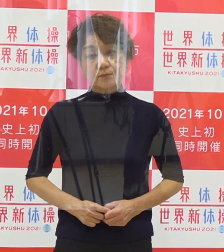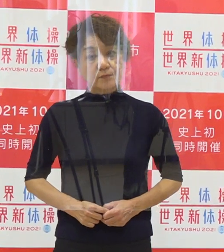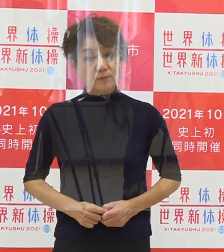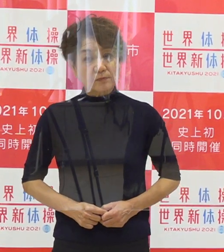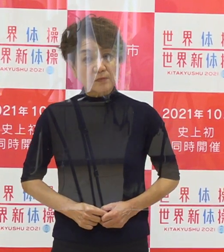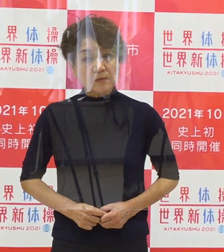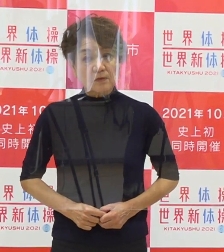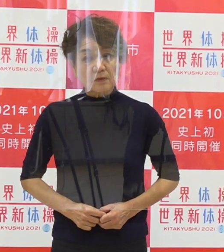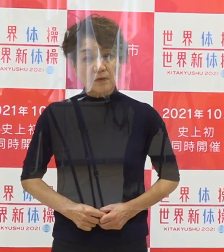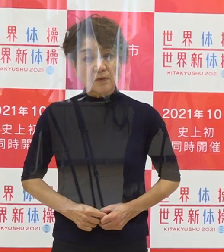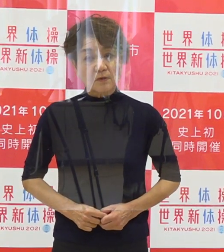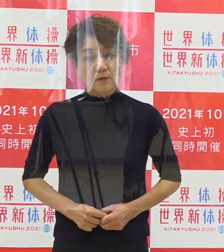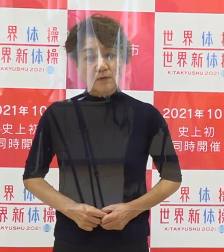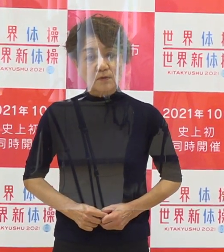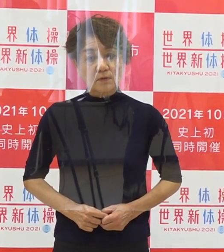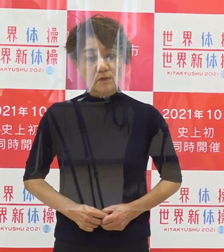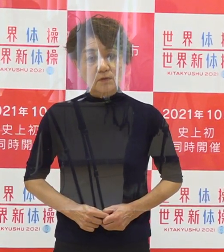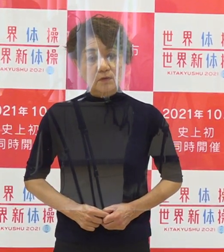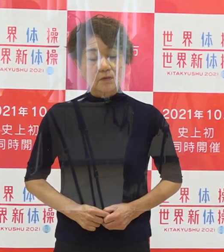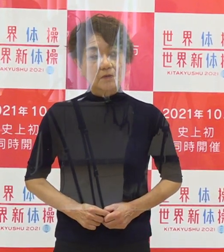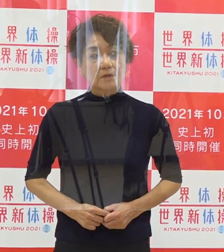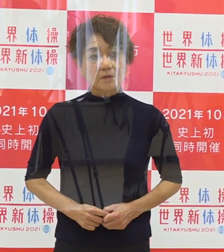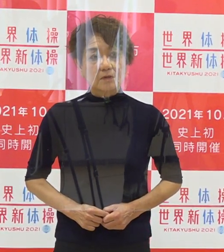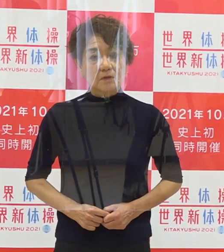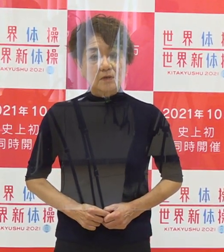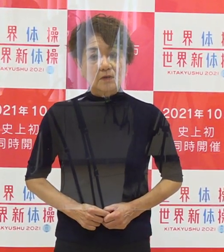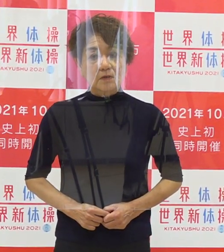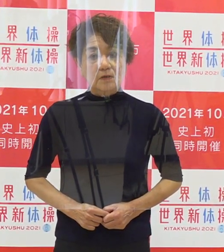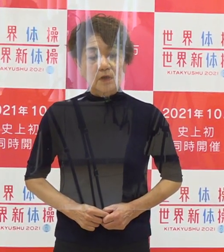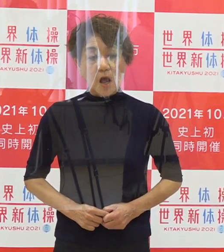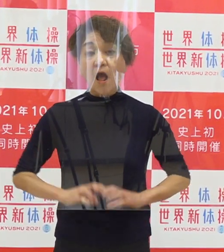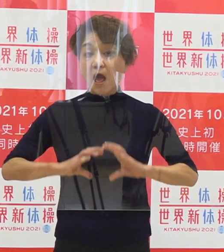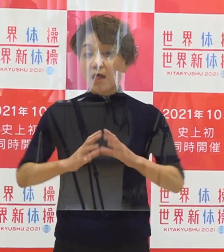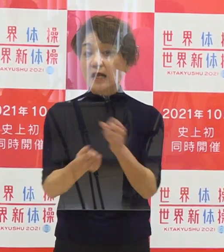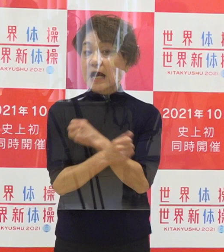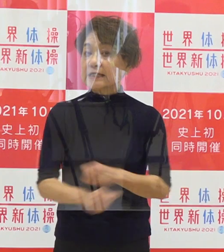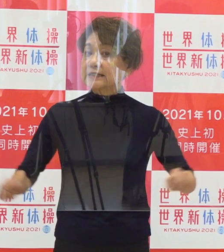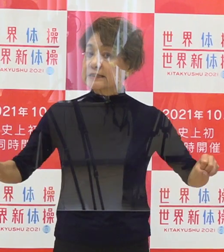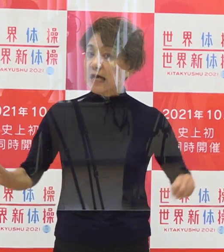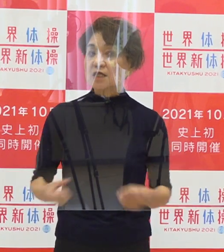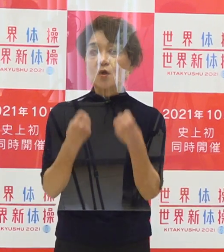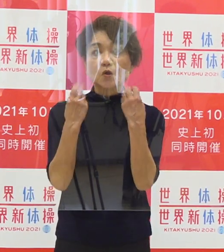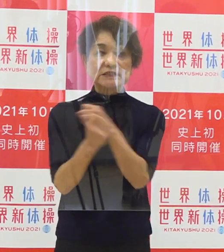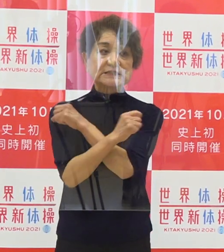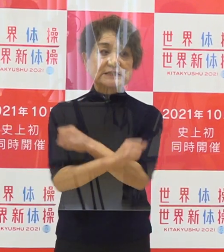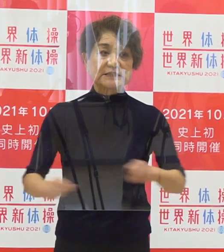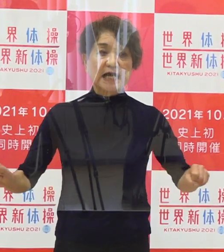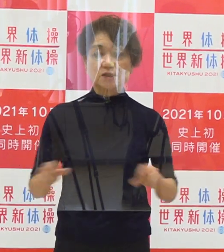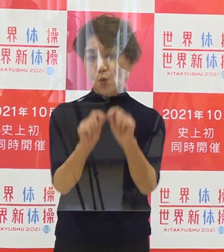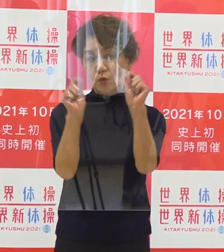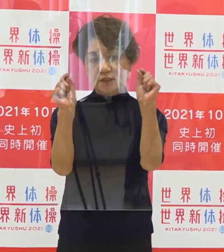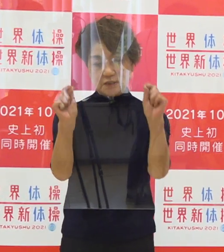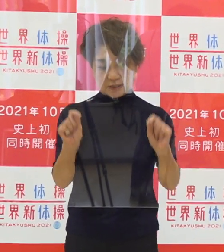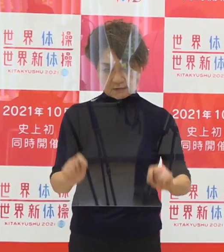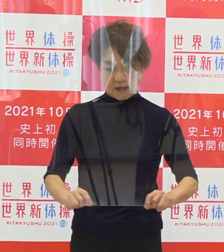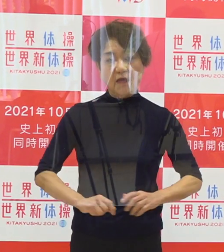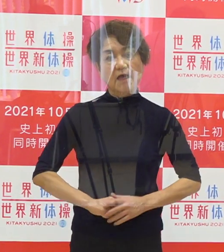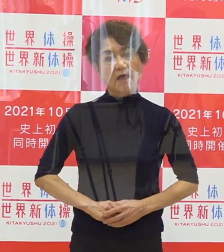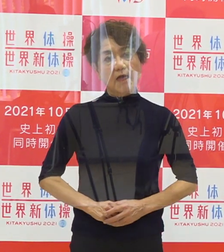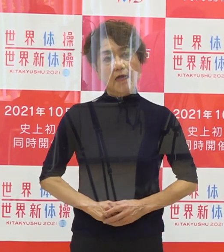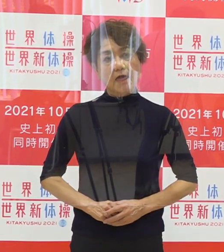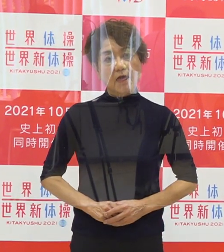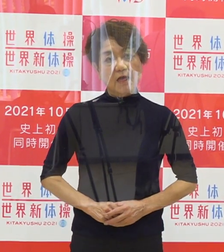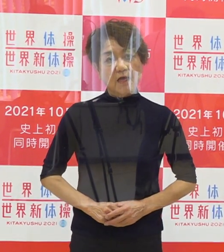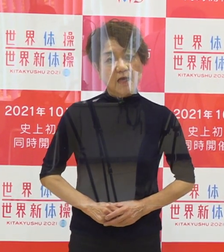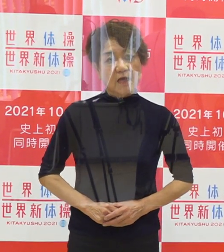か。それともう一つ、世界体操新体操の件で、先日延期後